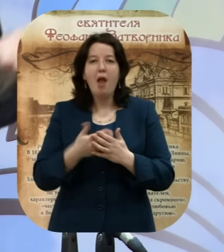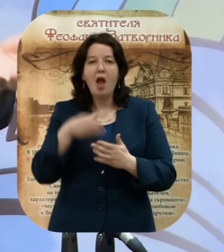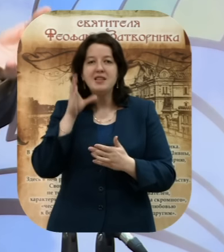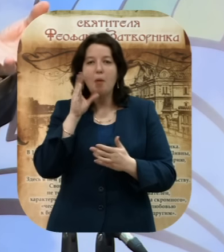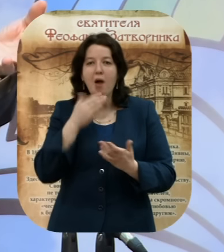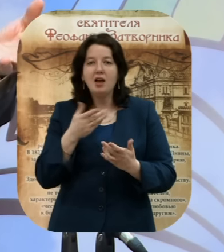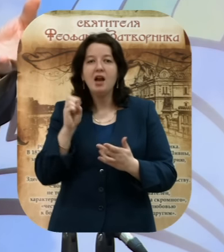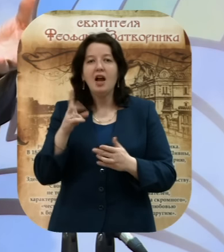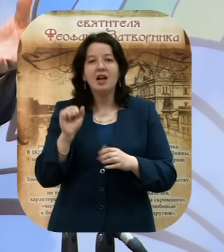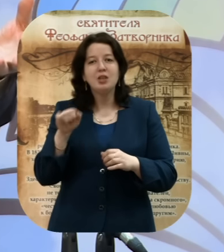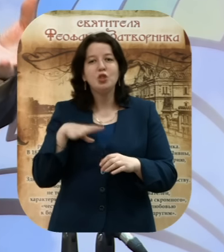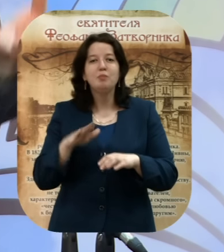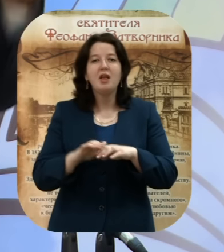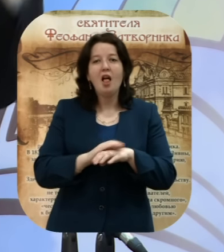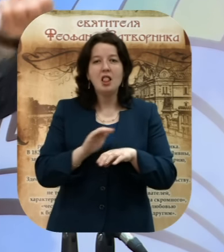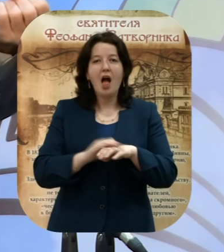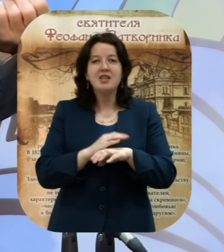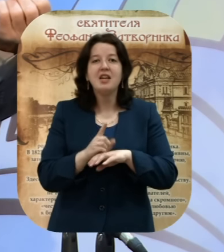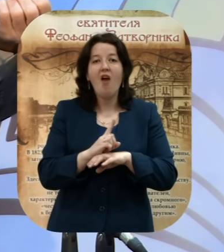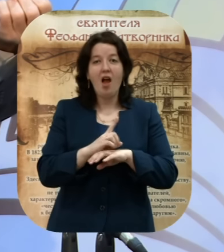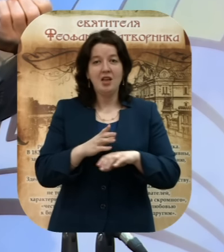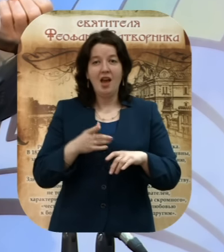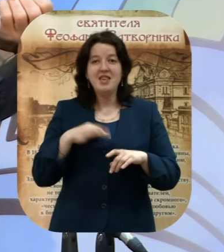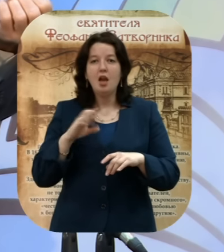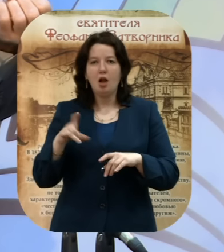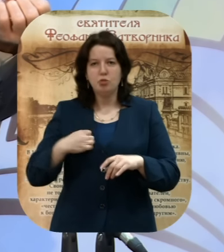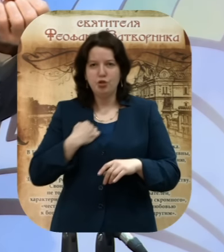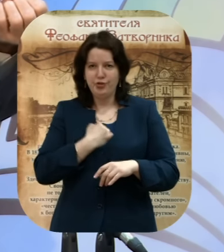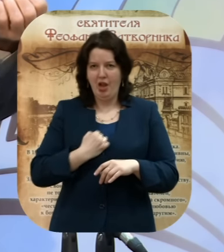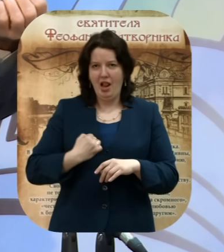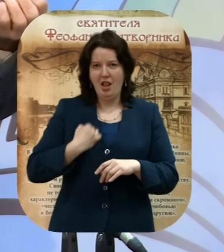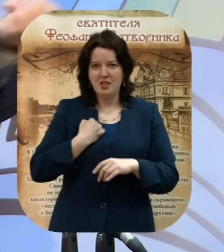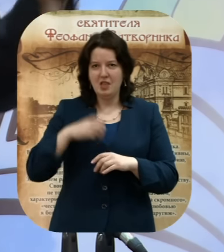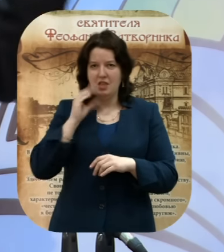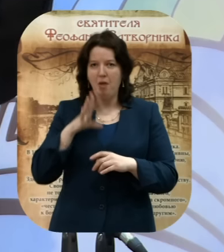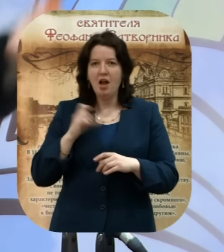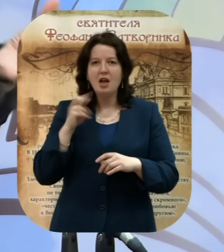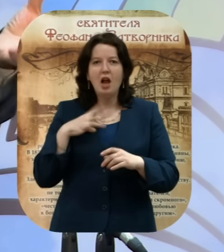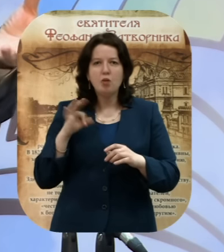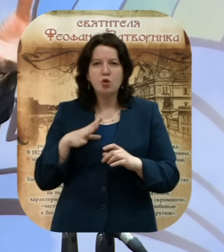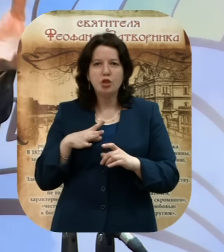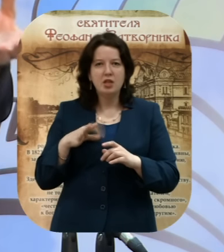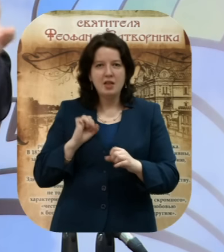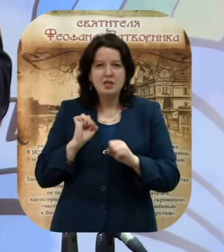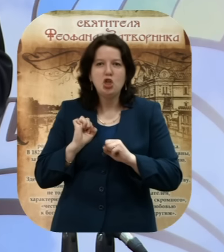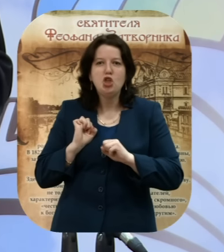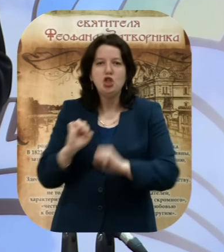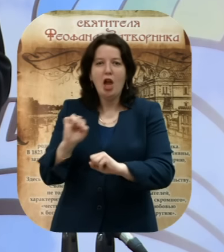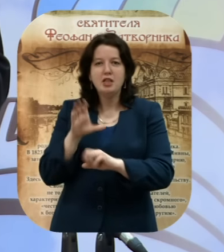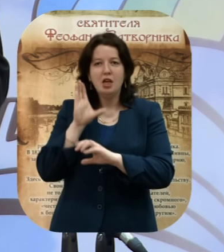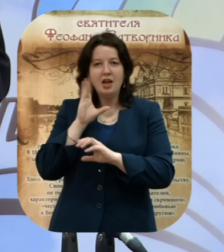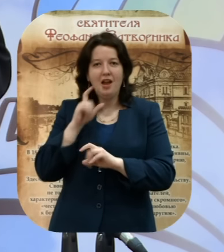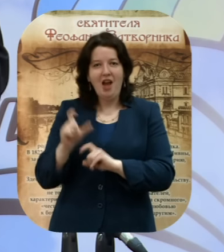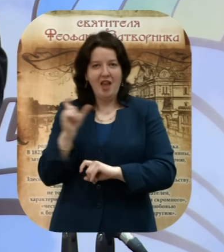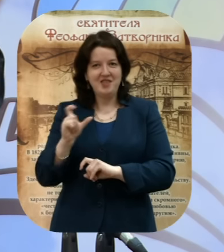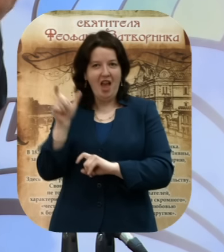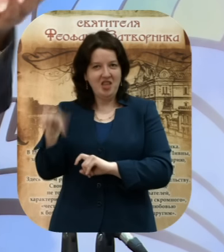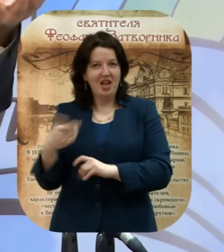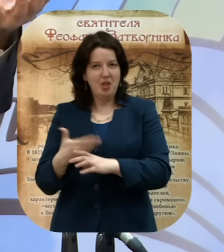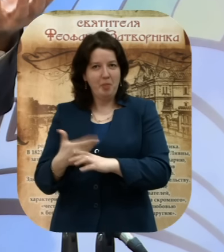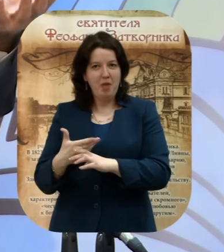может и ласкаться, и как она может гневаться, как она может за хозяина броситься и разорвать там кого-то такое. Слышите,